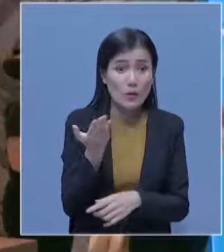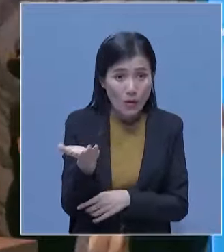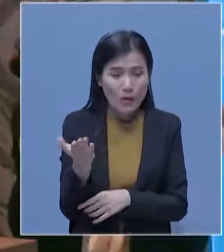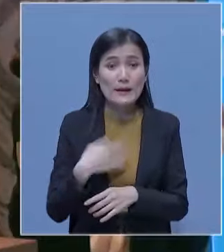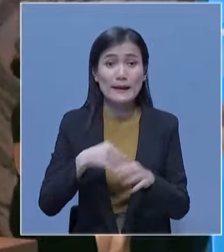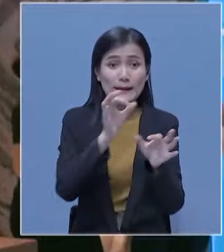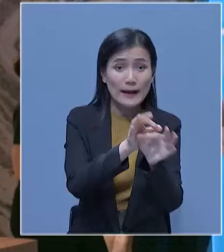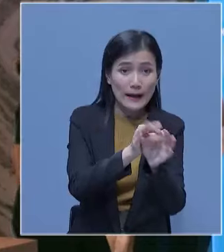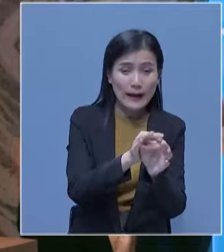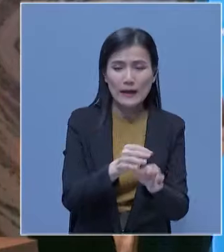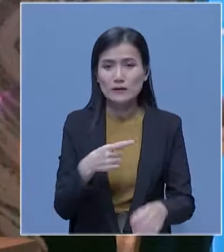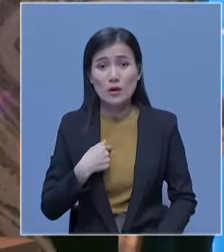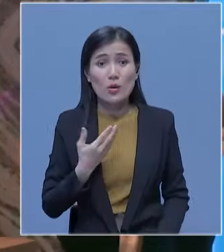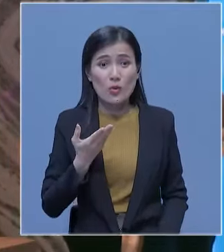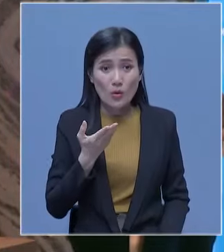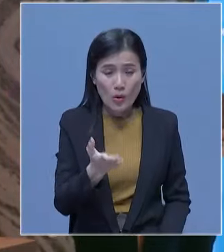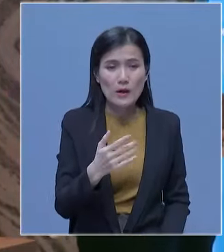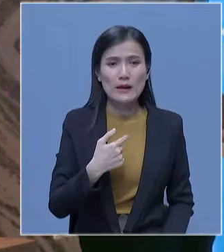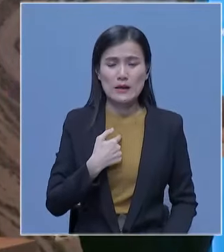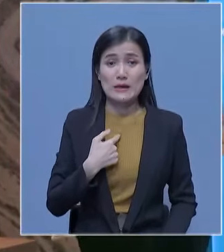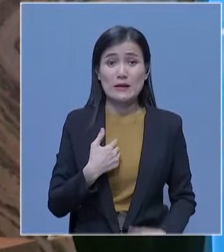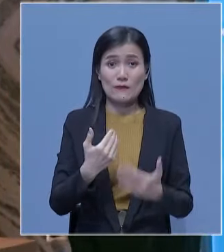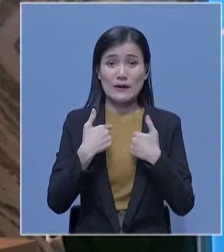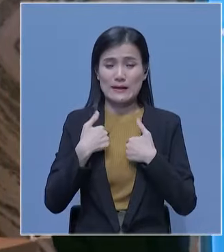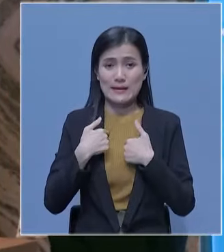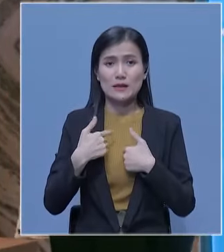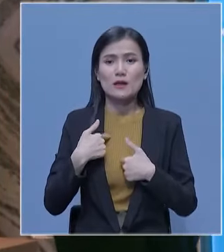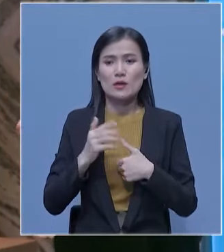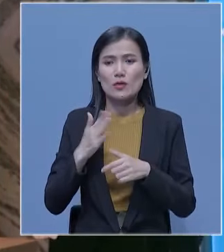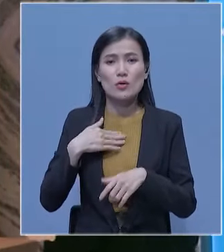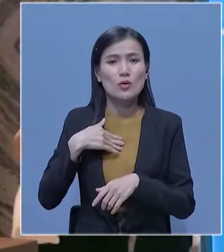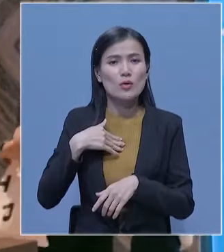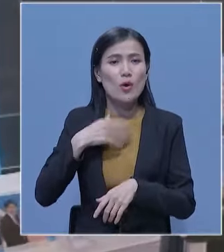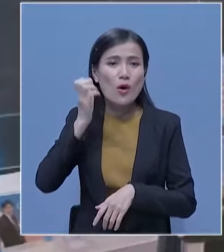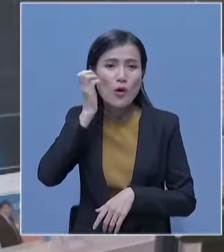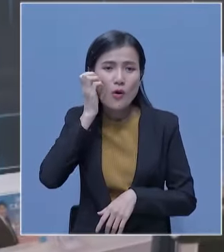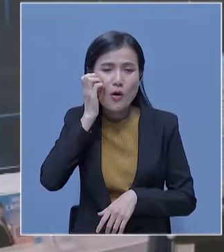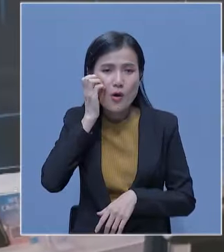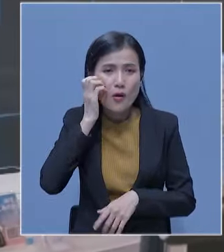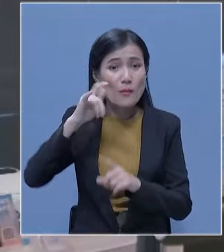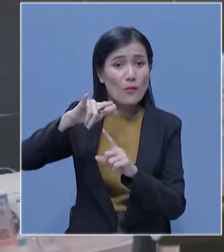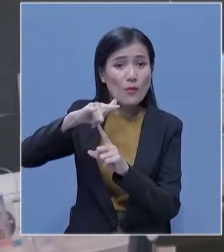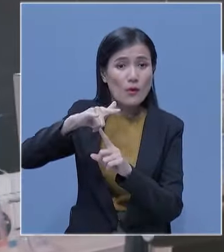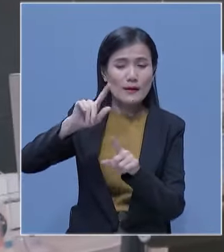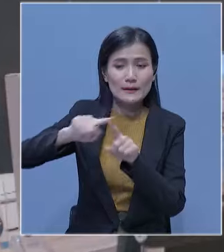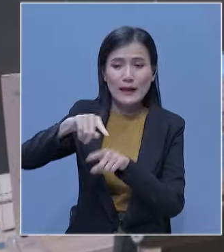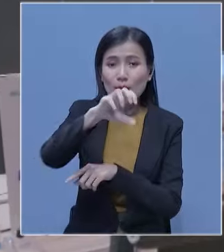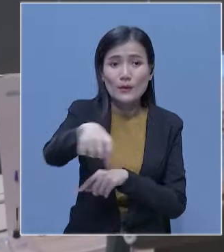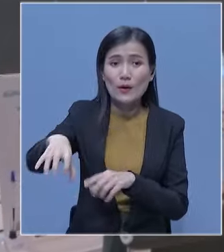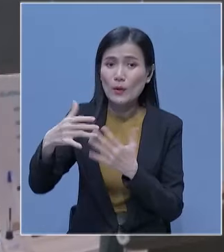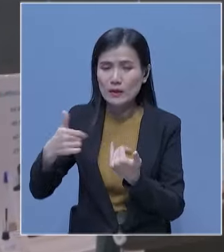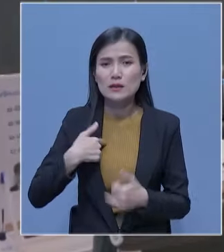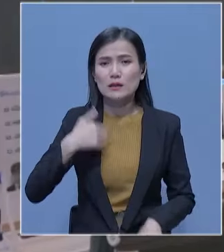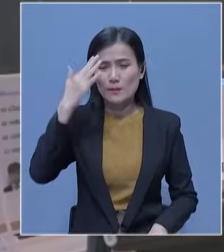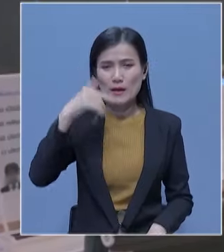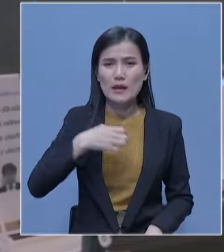ทช.เป็นตัวกลางในการประสานงานกับผู้ให้บริการโทรศัพท์เคลื่อนที่ในการตรวจสอบข้อมูลเพื่อแก้ปัญหามิจฉาชีพใช้เป็นช่อง